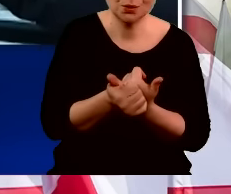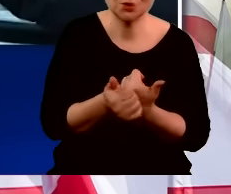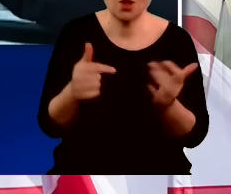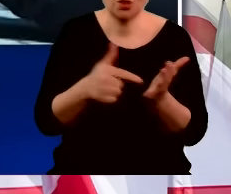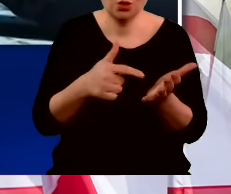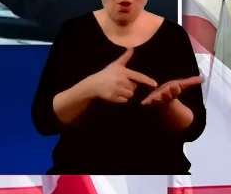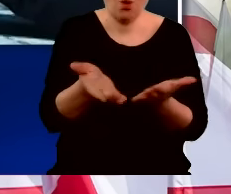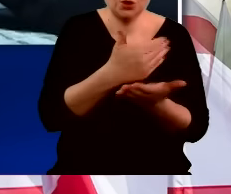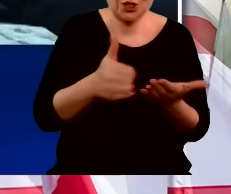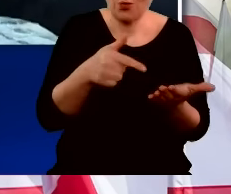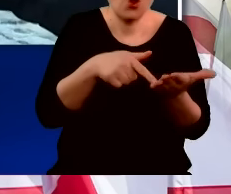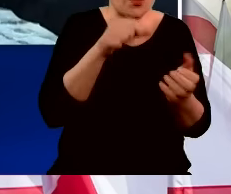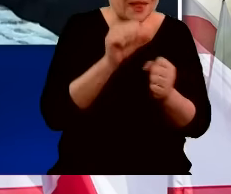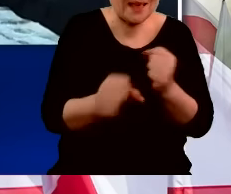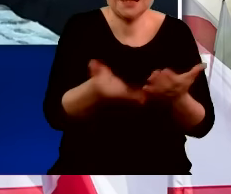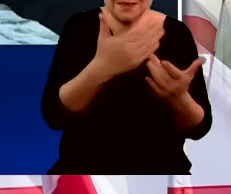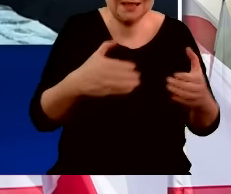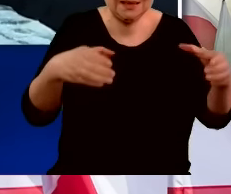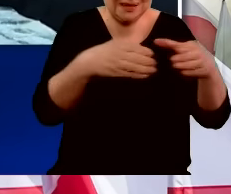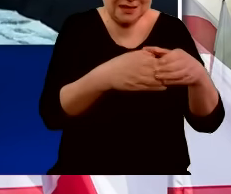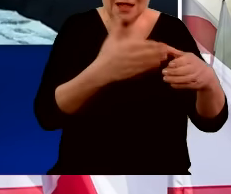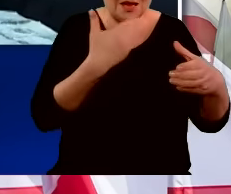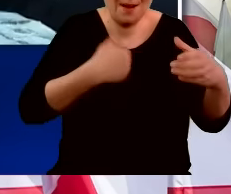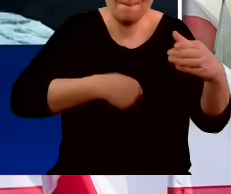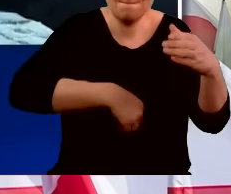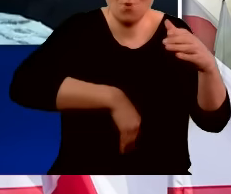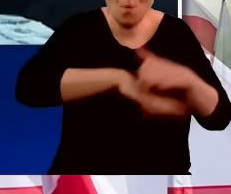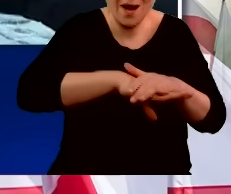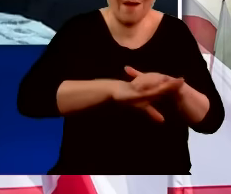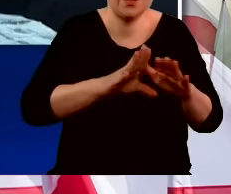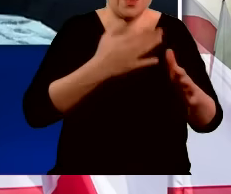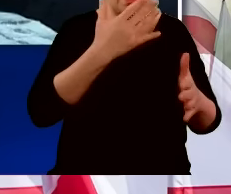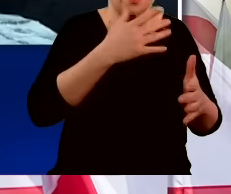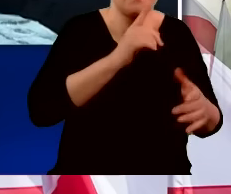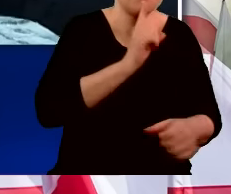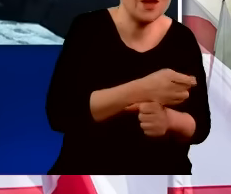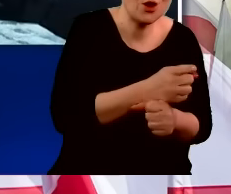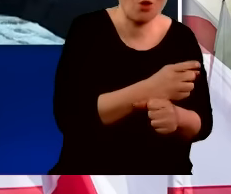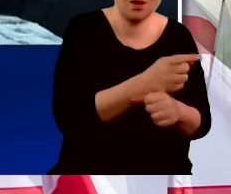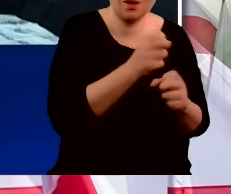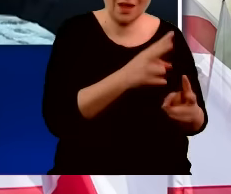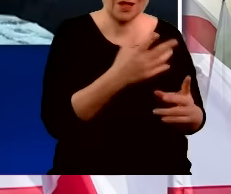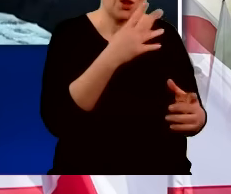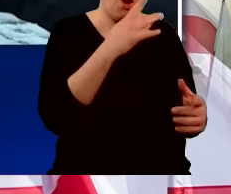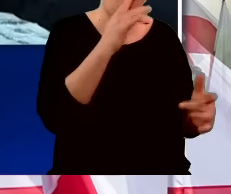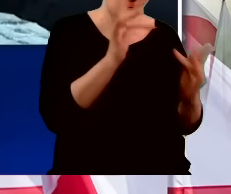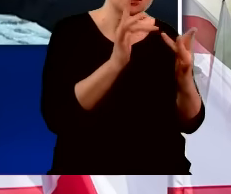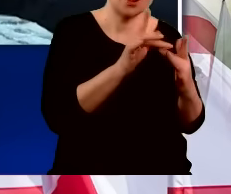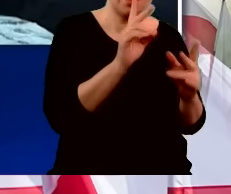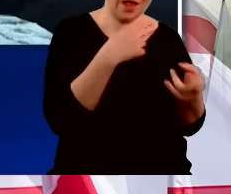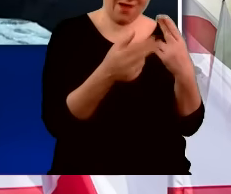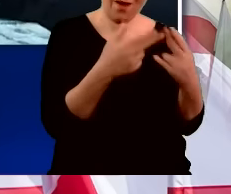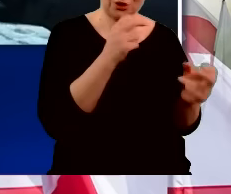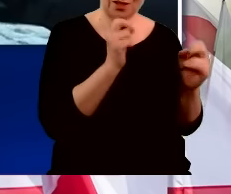nie jest izbą i nie ma prawa się wypowiadać, nie ma prawa wydawać wyroków. Te wyroki są i orzeczenia są nieważne. To